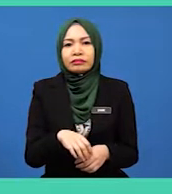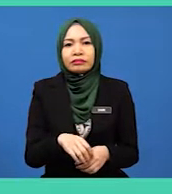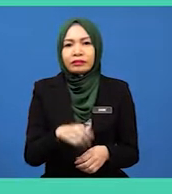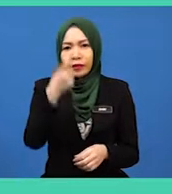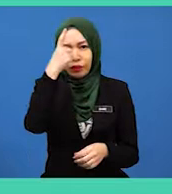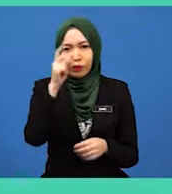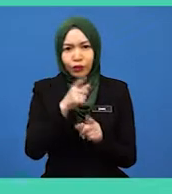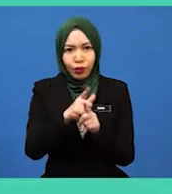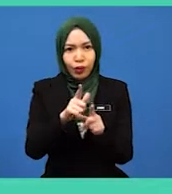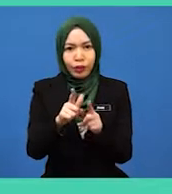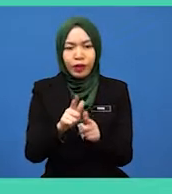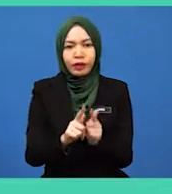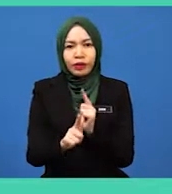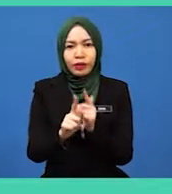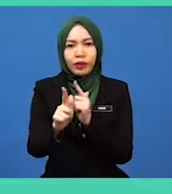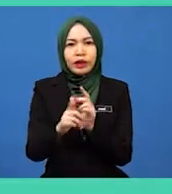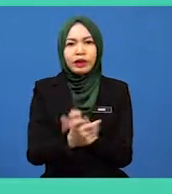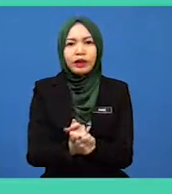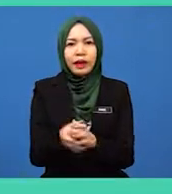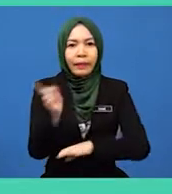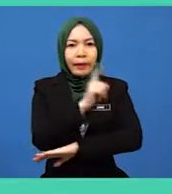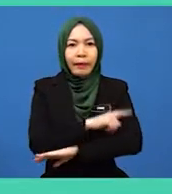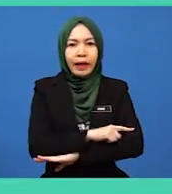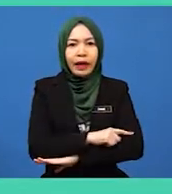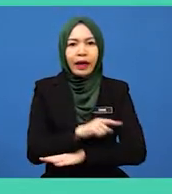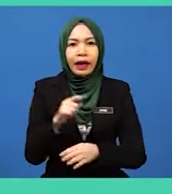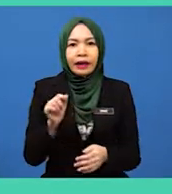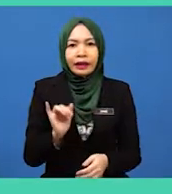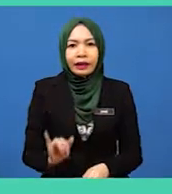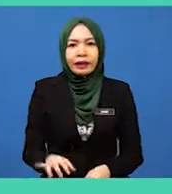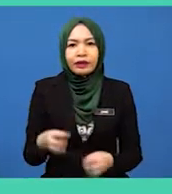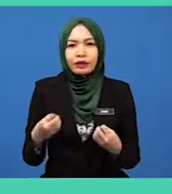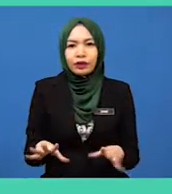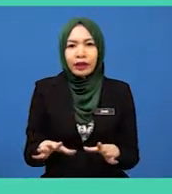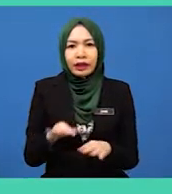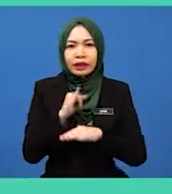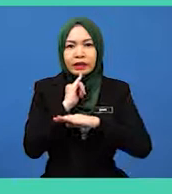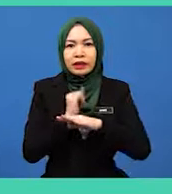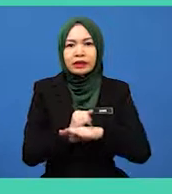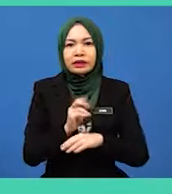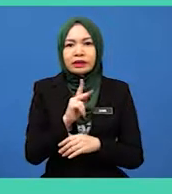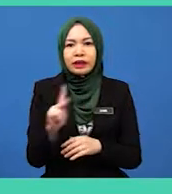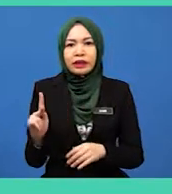Pada hari yang telah dijanjikan, kedua-duanya bersedia untuk berlumba.